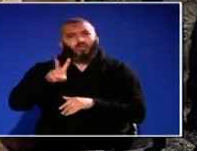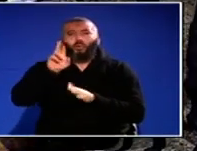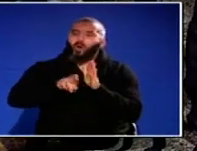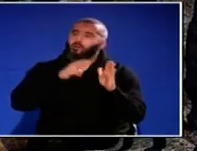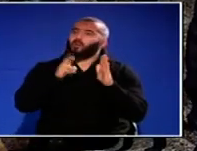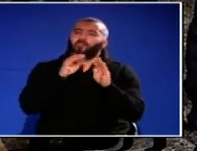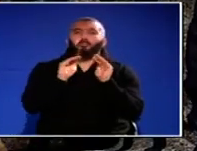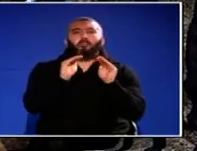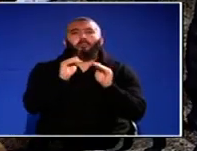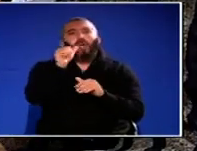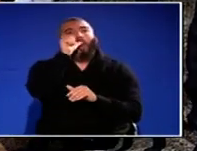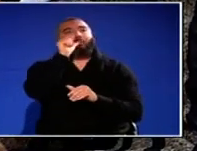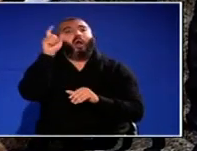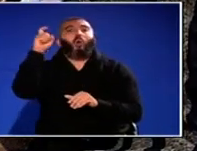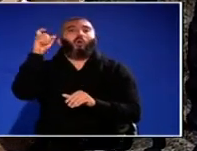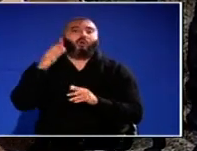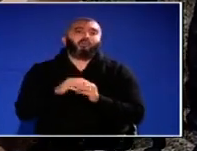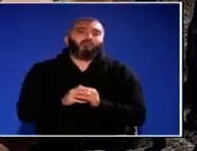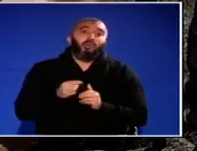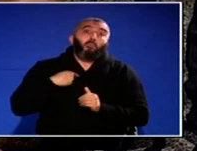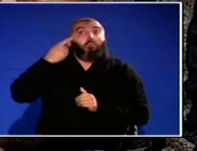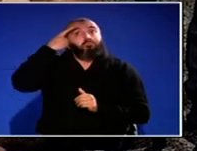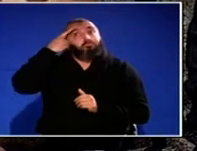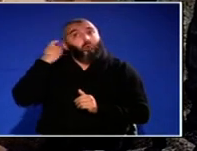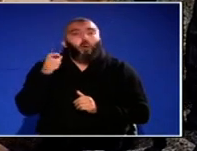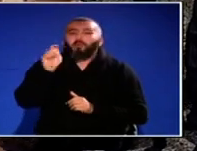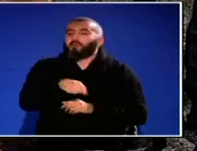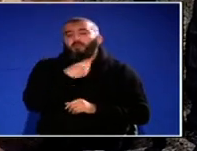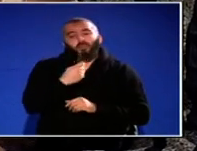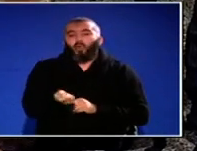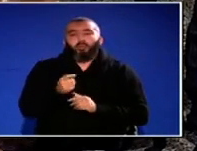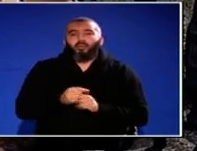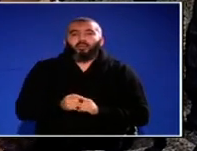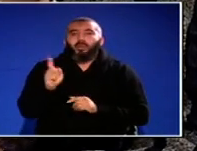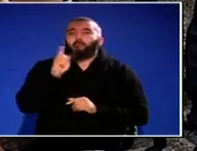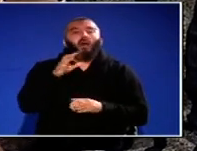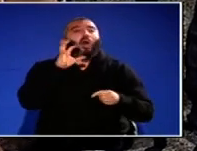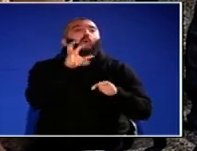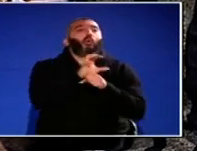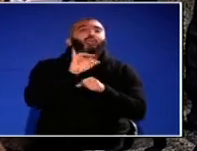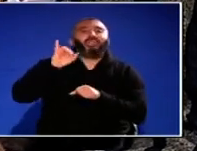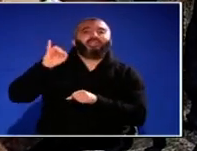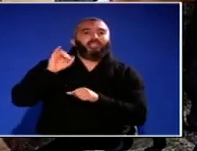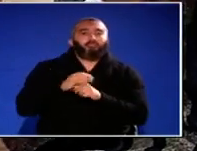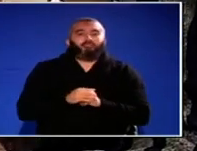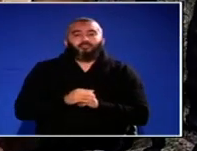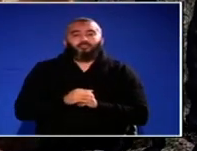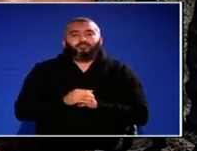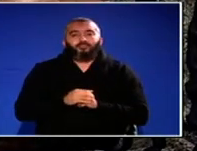من ما نظنش يعني السادة الأئمة أنهم يديروا حاجة لأنها مخالفة للأشياء اللي معهودة عند الناس، لا لا هذا